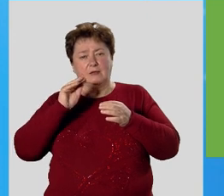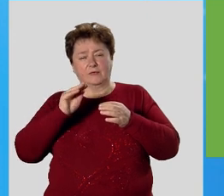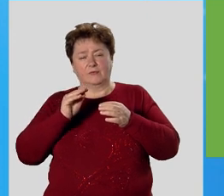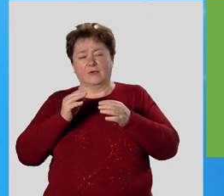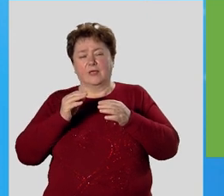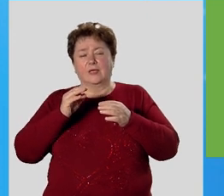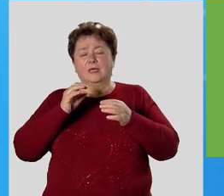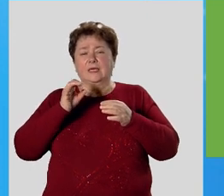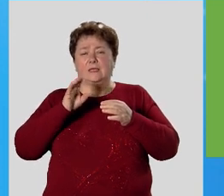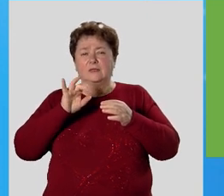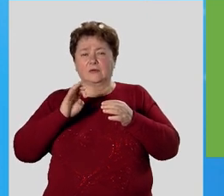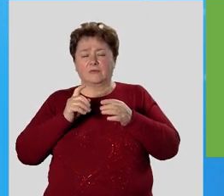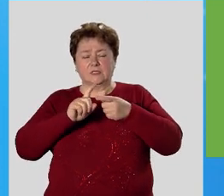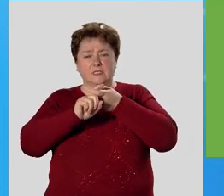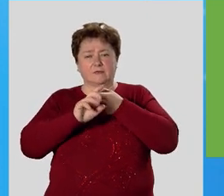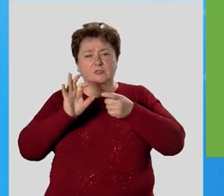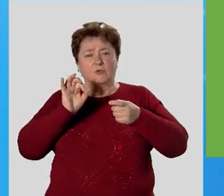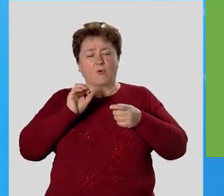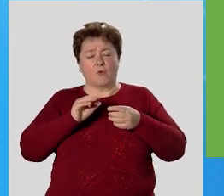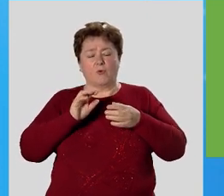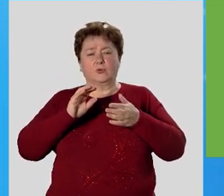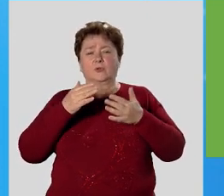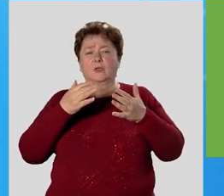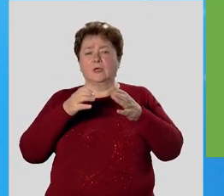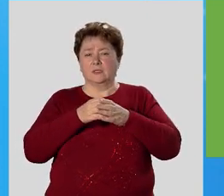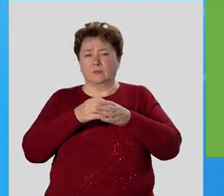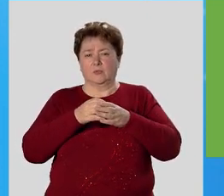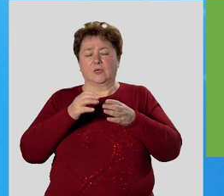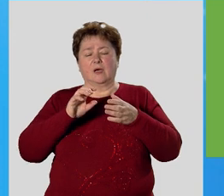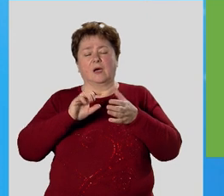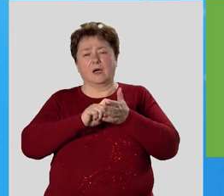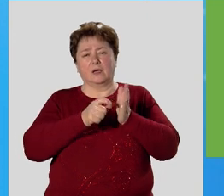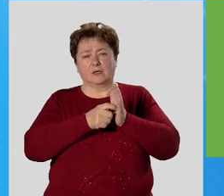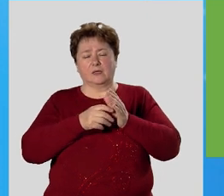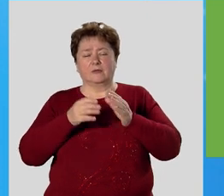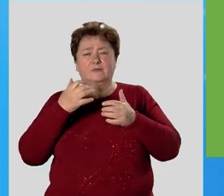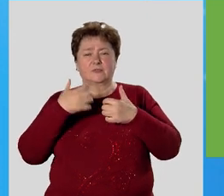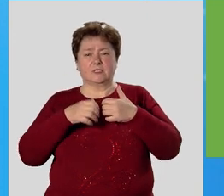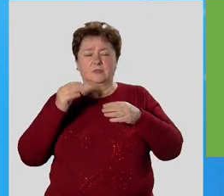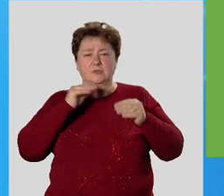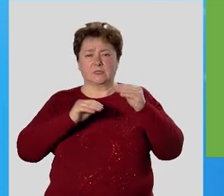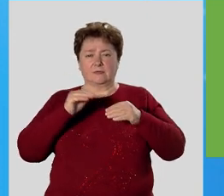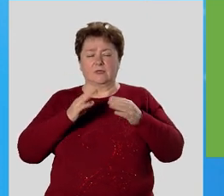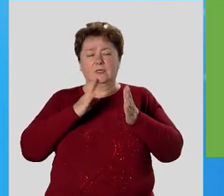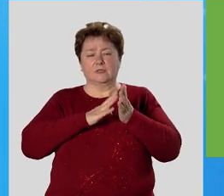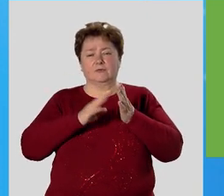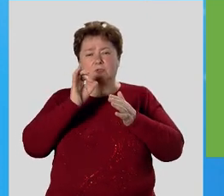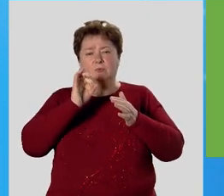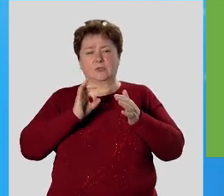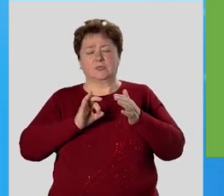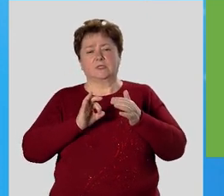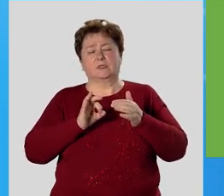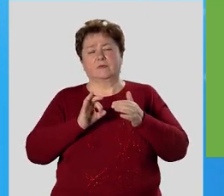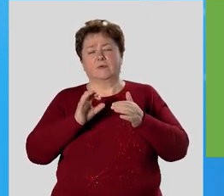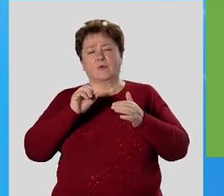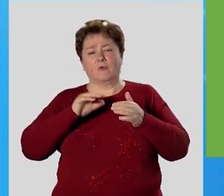Продолжительность интерфазы зависит от типа клеток и в среднем составляет не менее